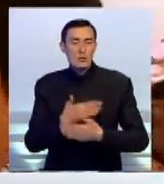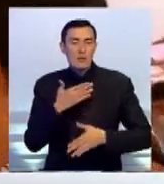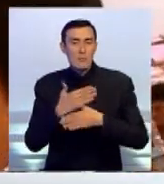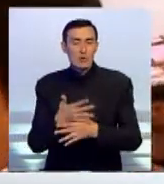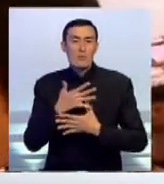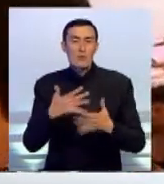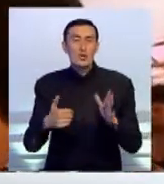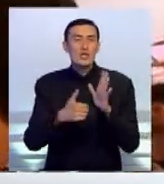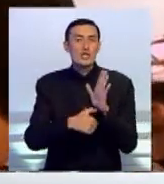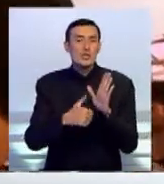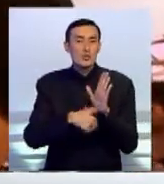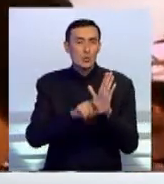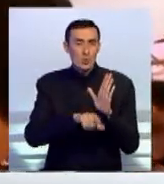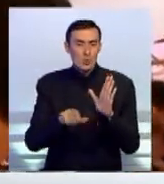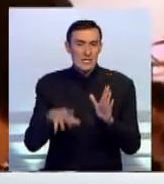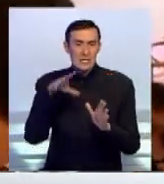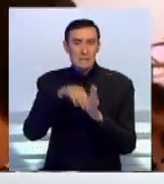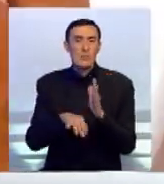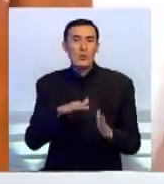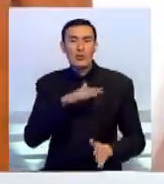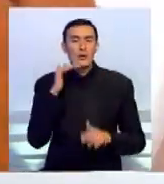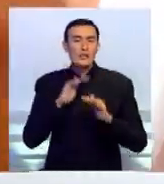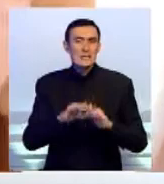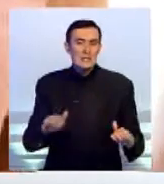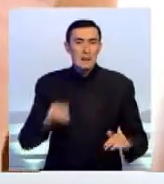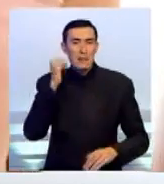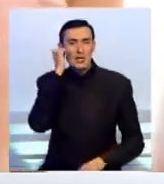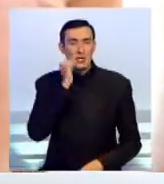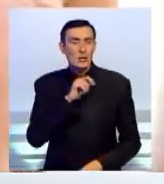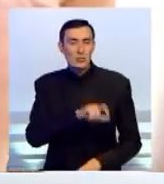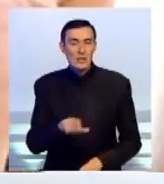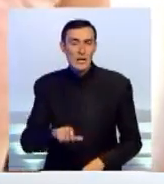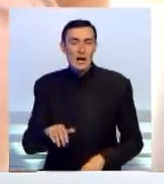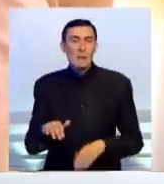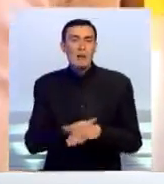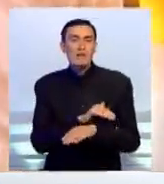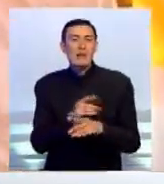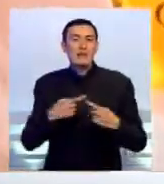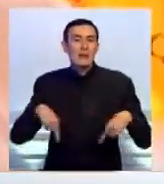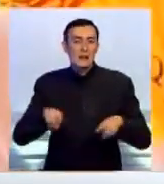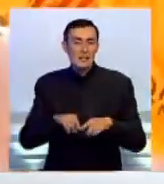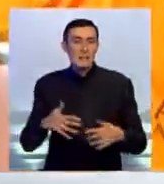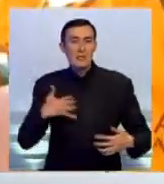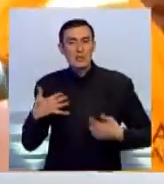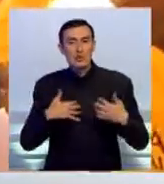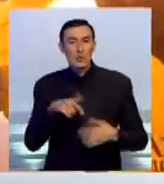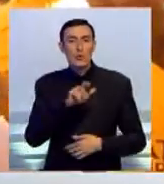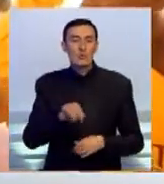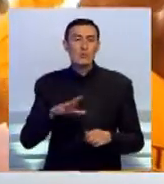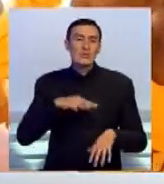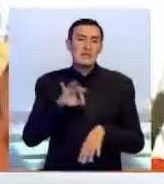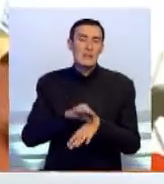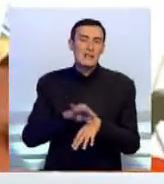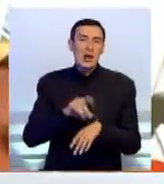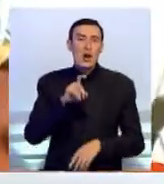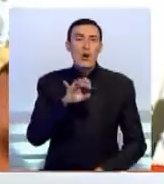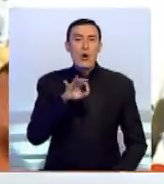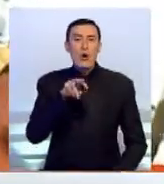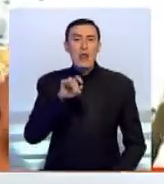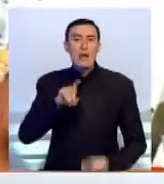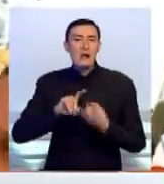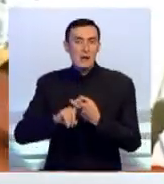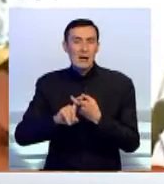помощь более 600 беженцам. Среди них много детей и пожилых людей. Благотворительная организация опасается, что люди могут заболеть холерой,